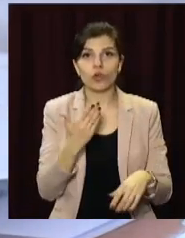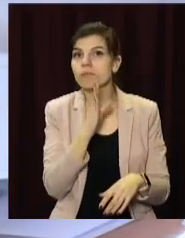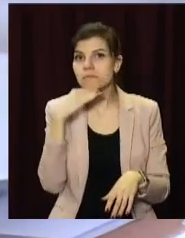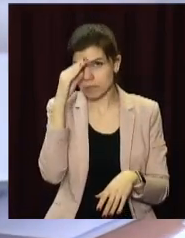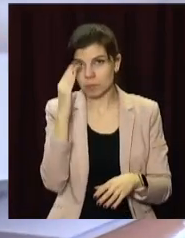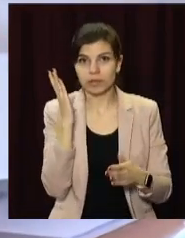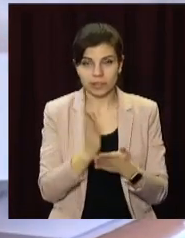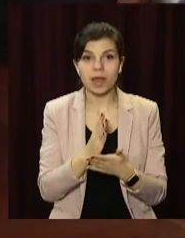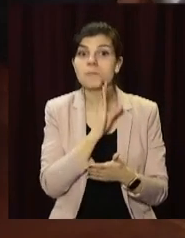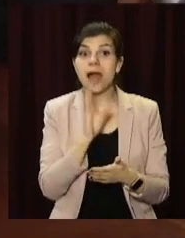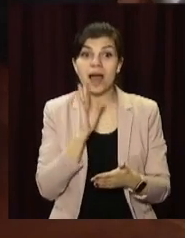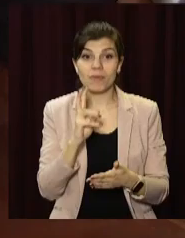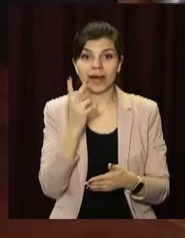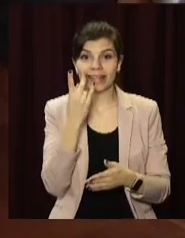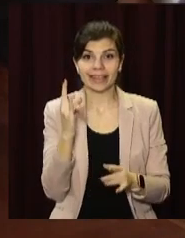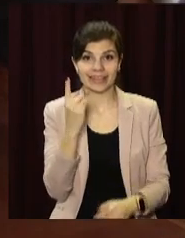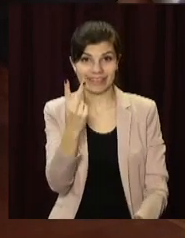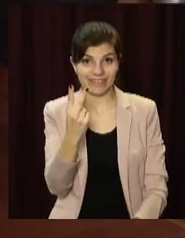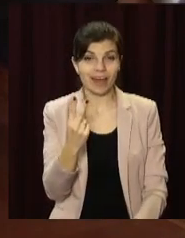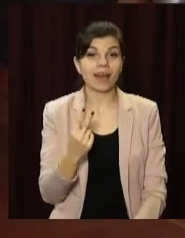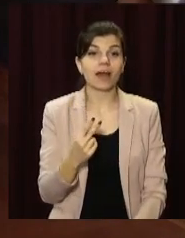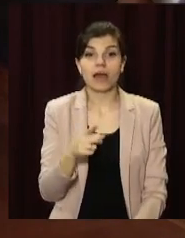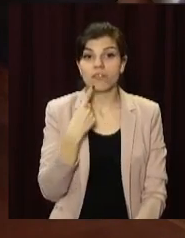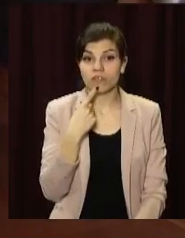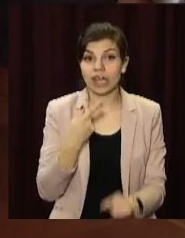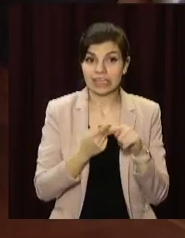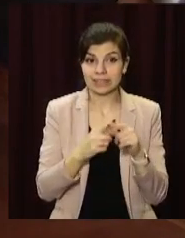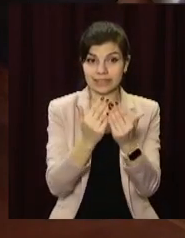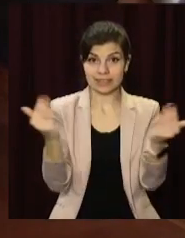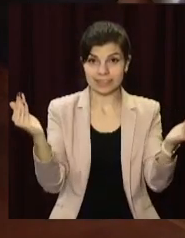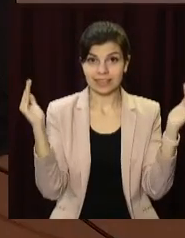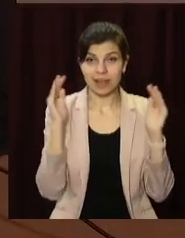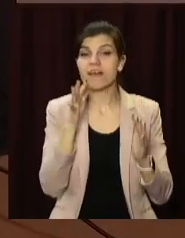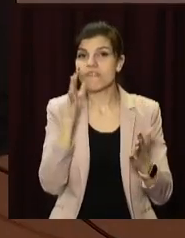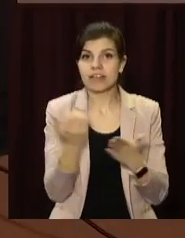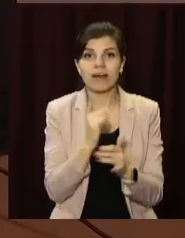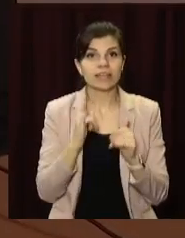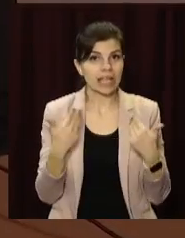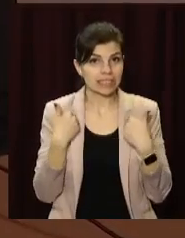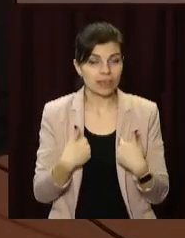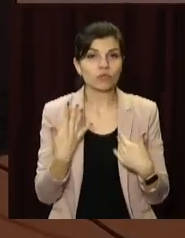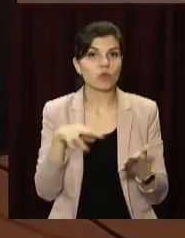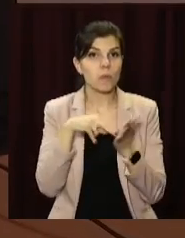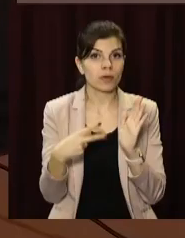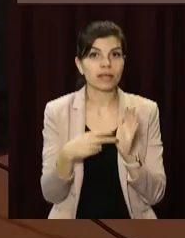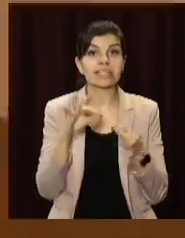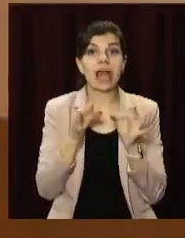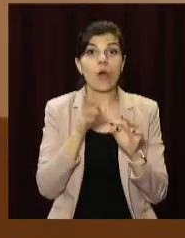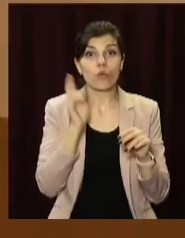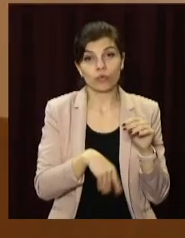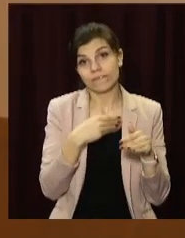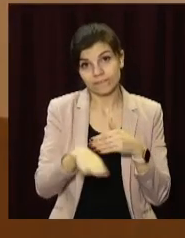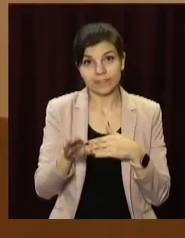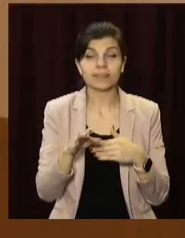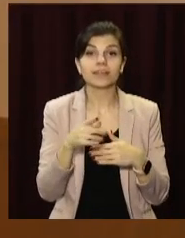батьки. Мама двійняток Юлія Ягід зізнається, в цих стінах знаходить час для себе. Вже планує вийти з декрету, тому